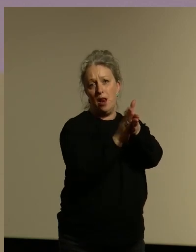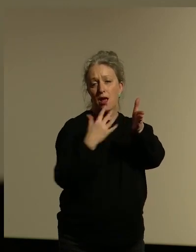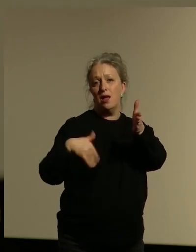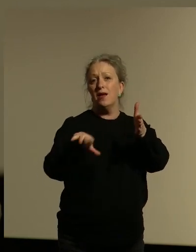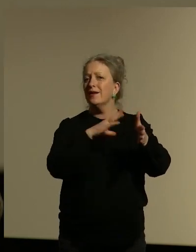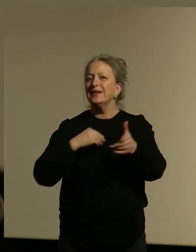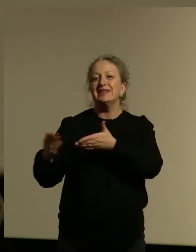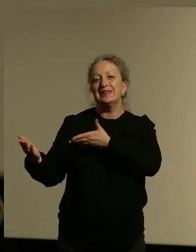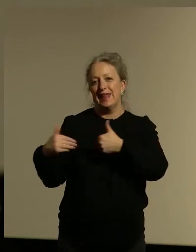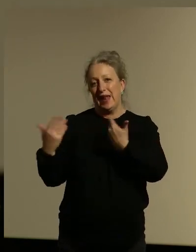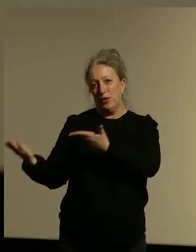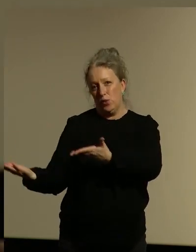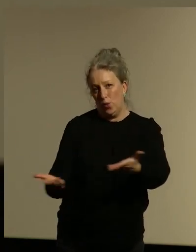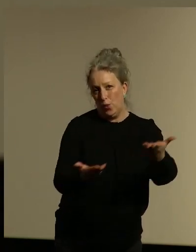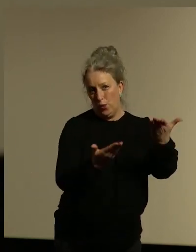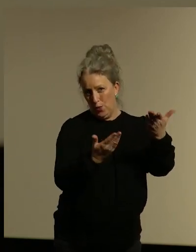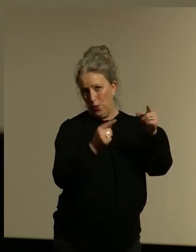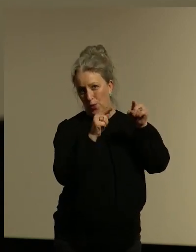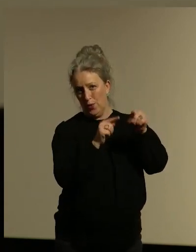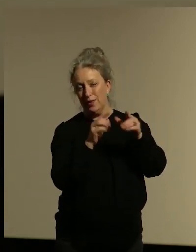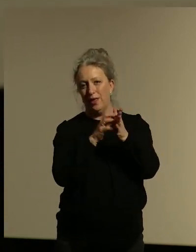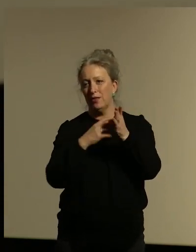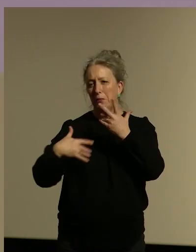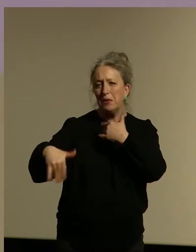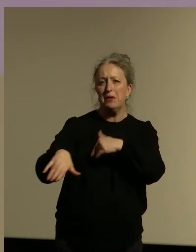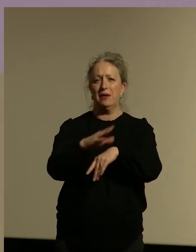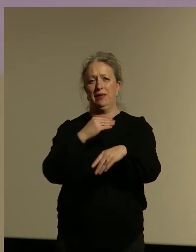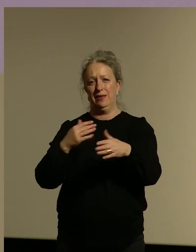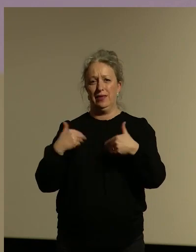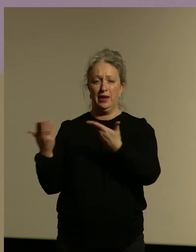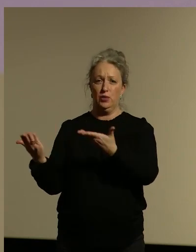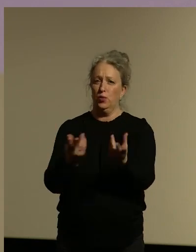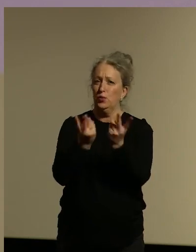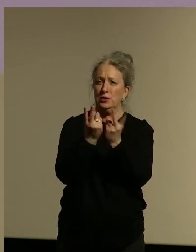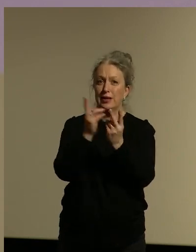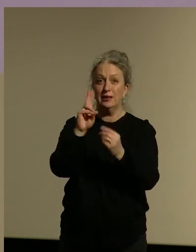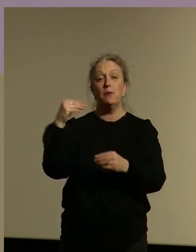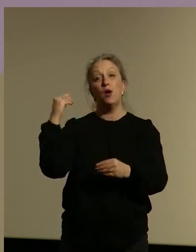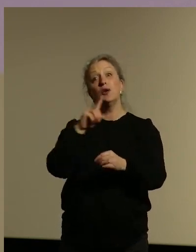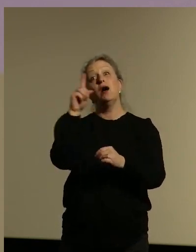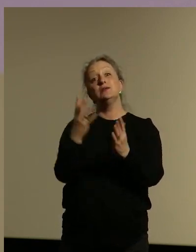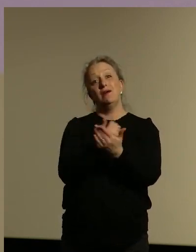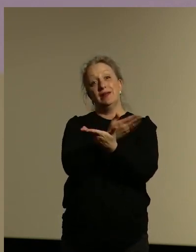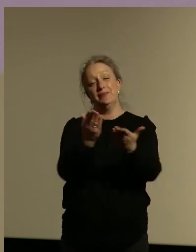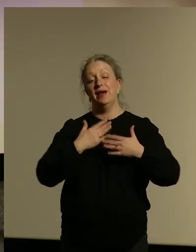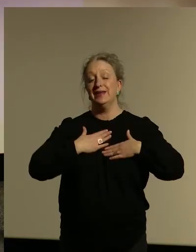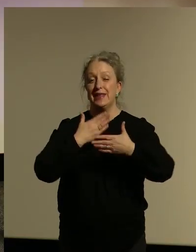annab infot, et teie juures tõesti kõik on teretulnud. Neid saate minu käest pausi ajal. Aitäh teile!